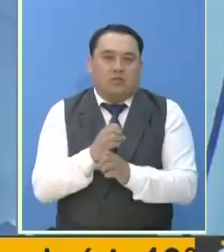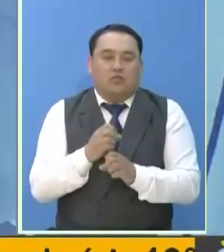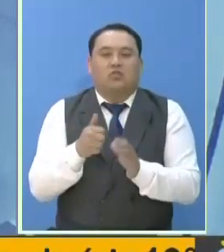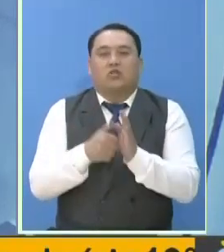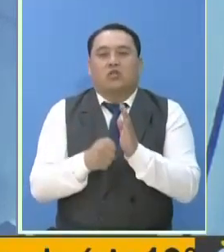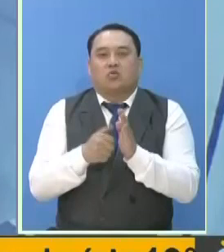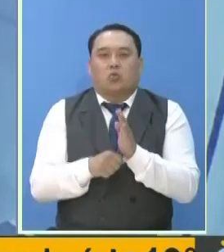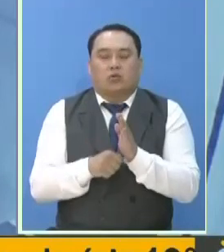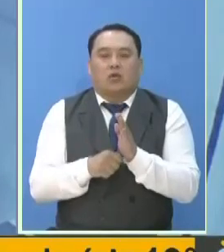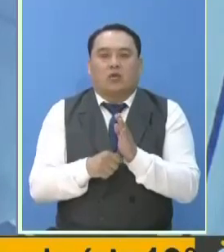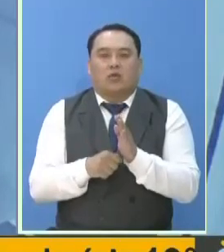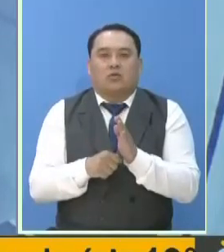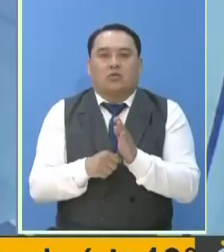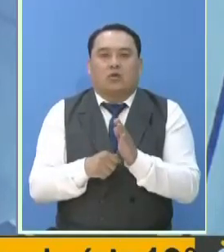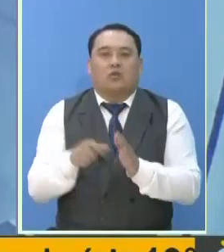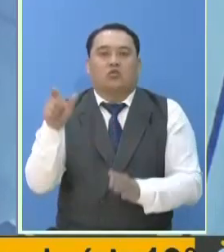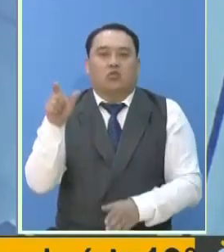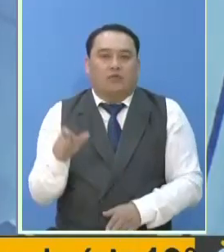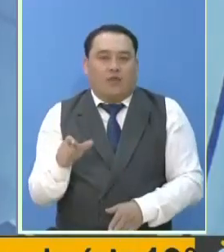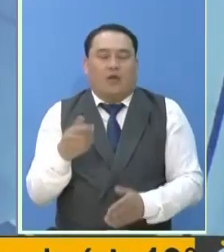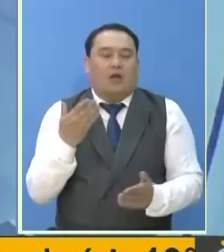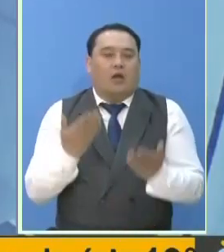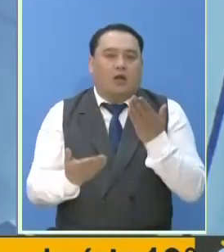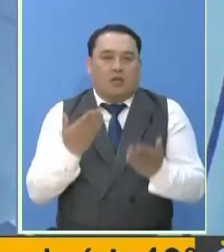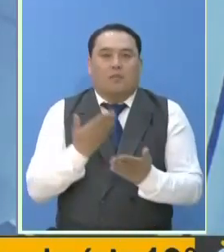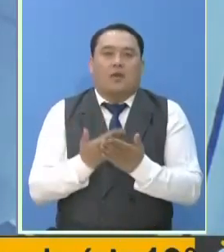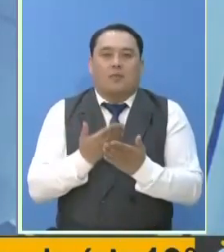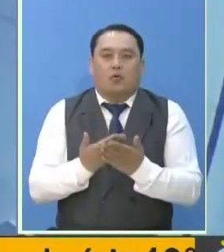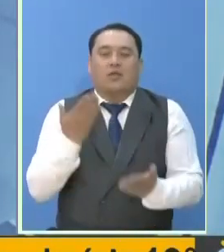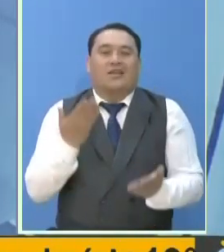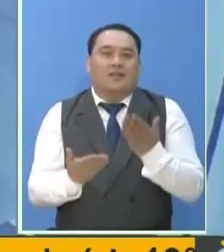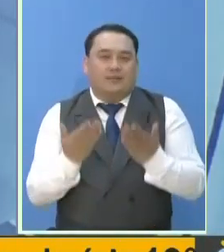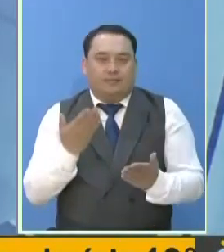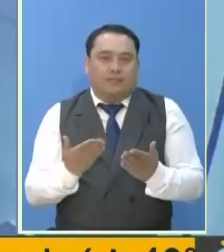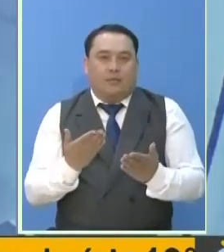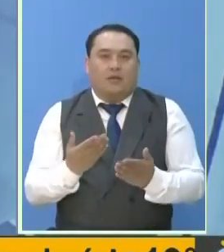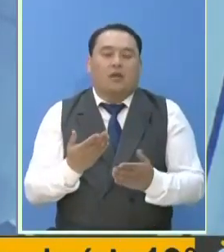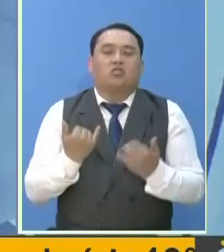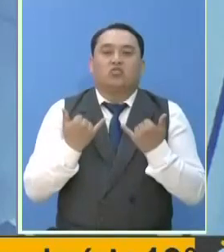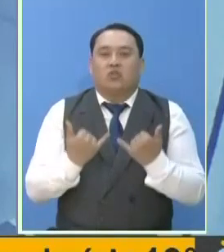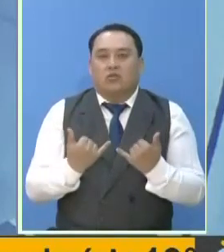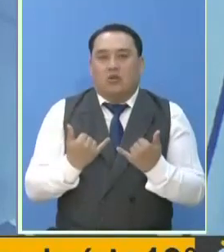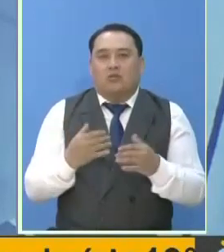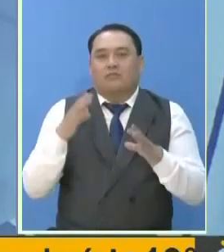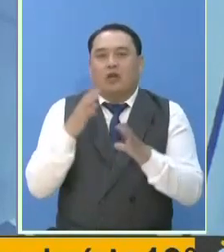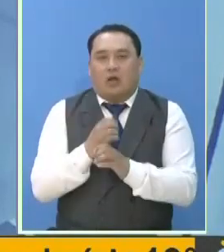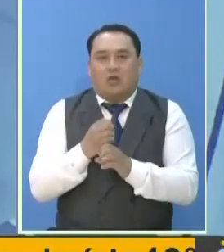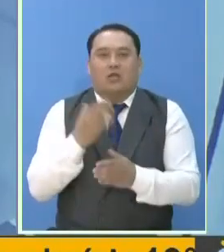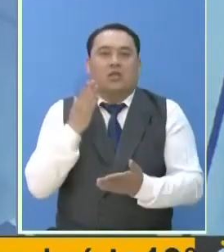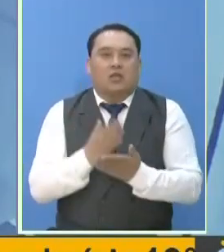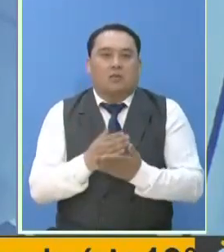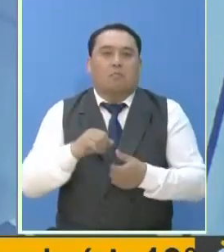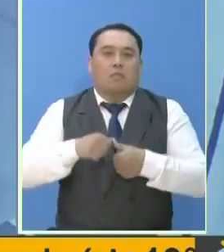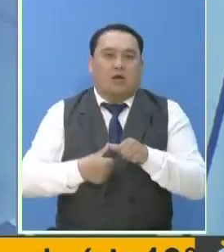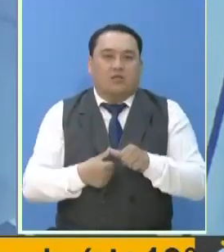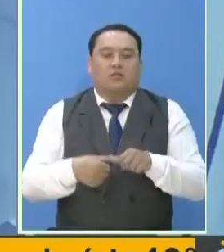что живые государственные служащие будут сокращены. Возможно, если на данный момент, на момент сокращения имеются